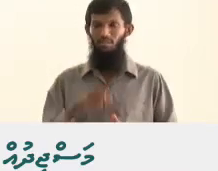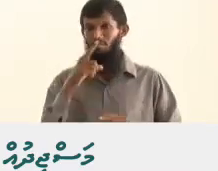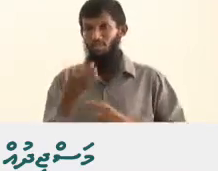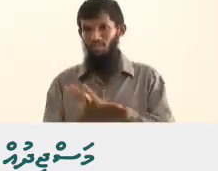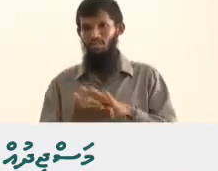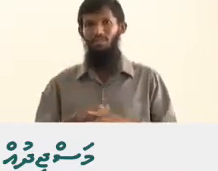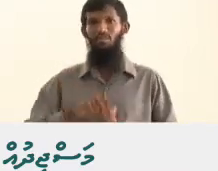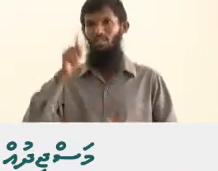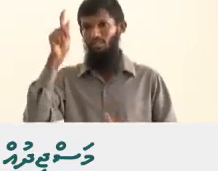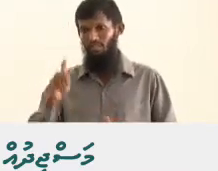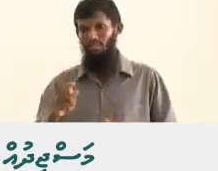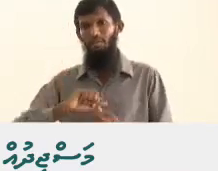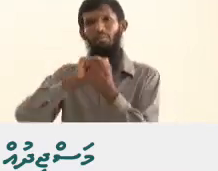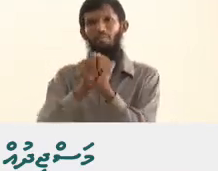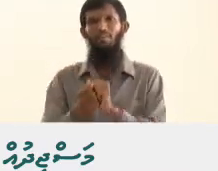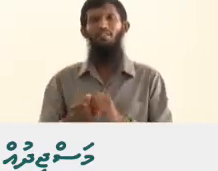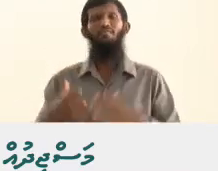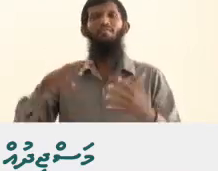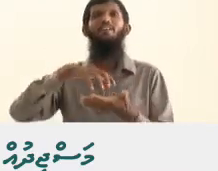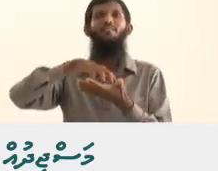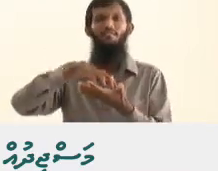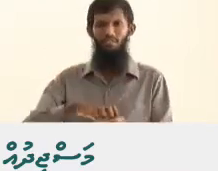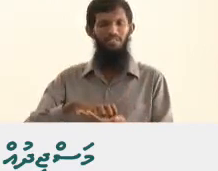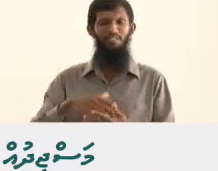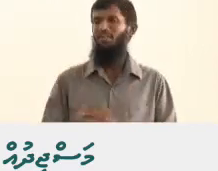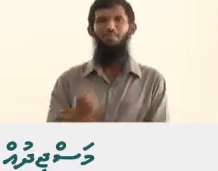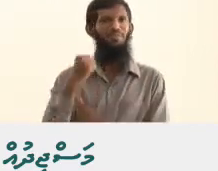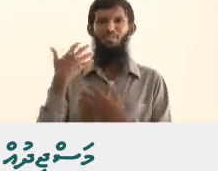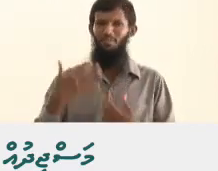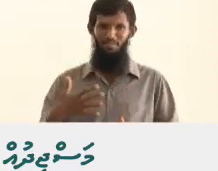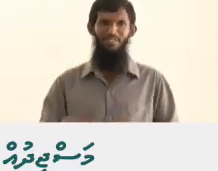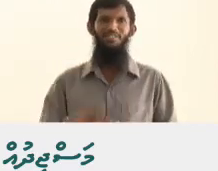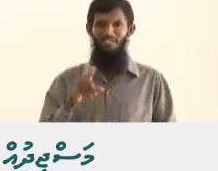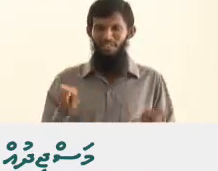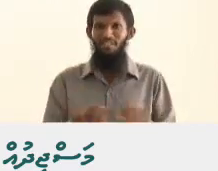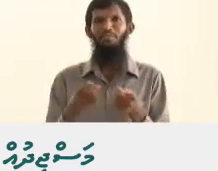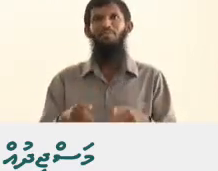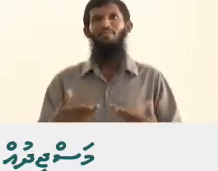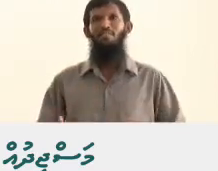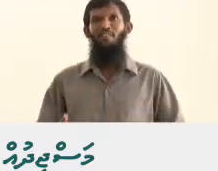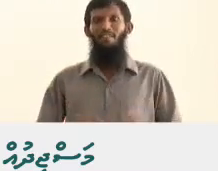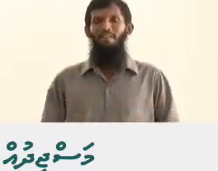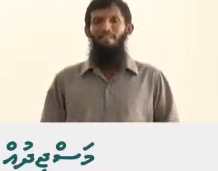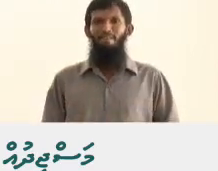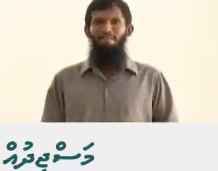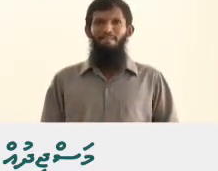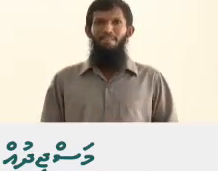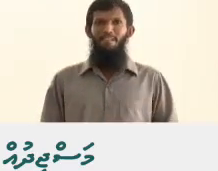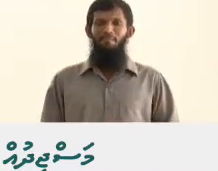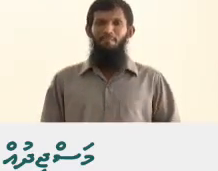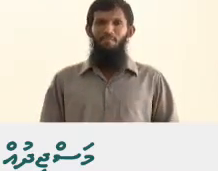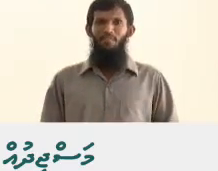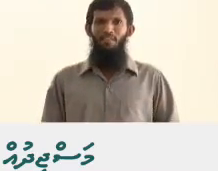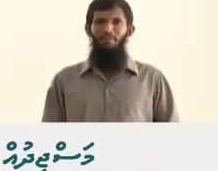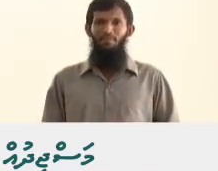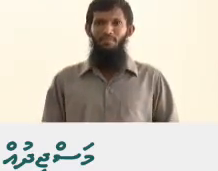adi insana hedivigem wani nikameti vegem wa mi hegge gotuge kam mihen ongiru insana miduniya matiga